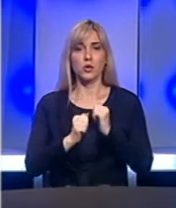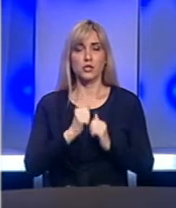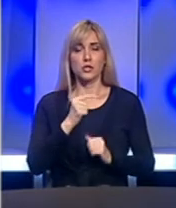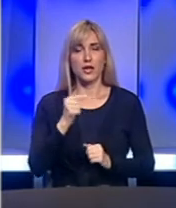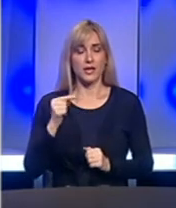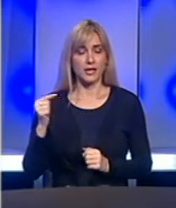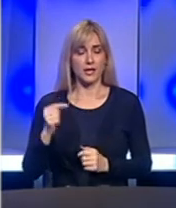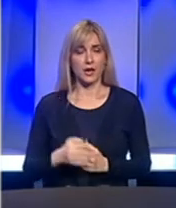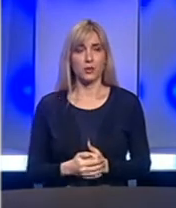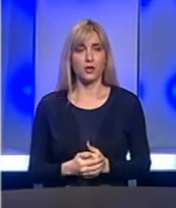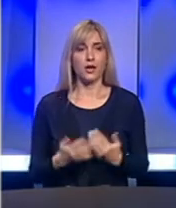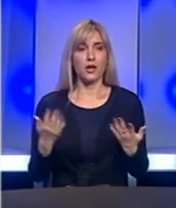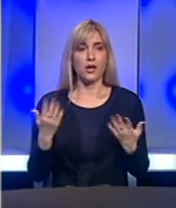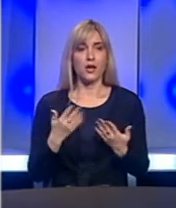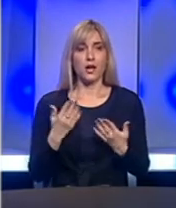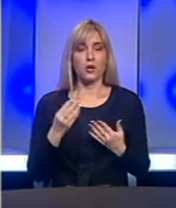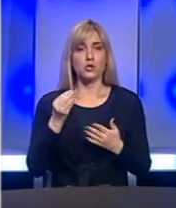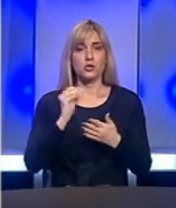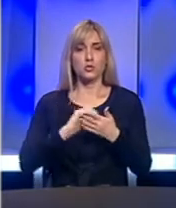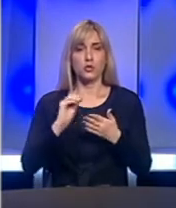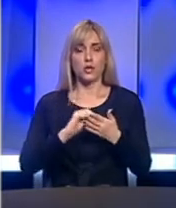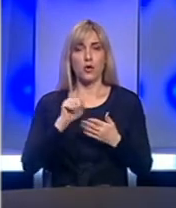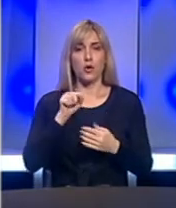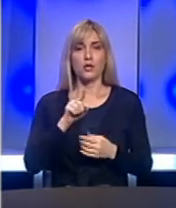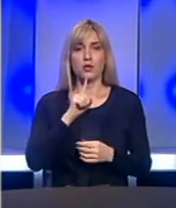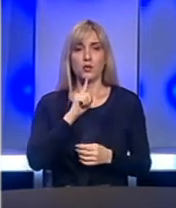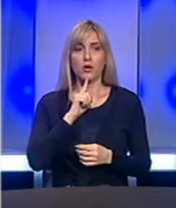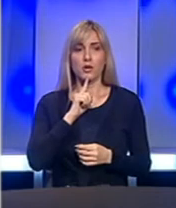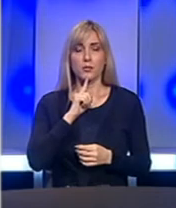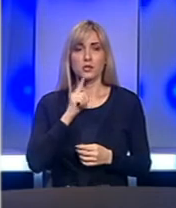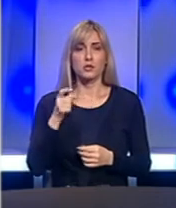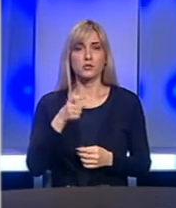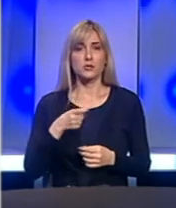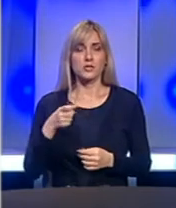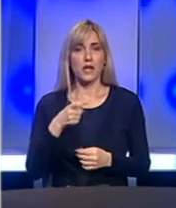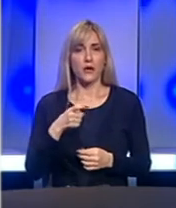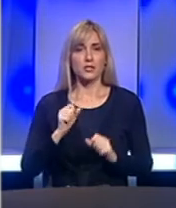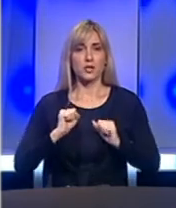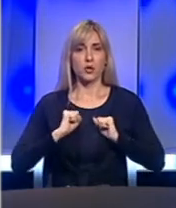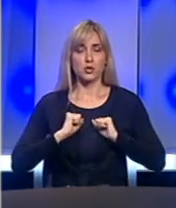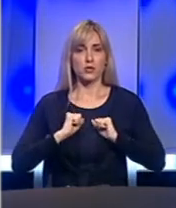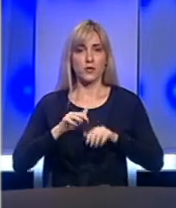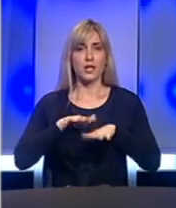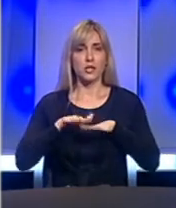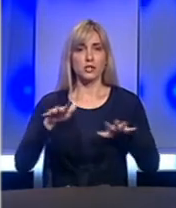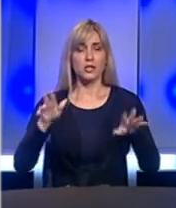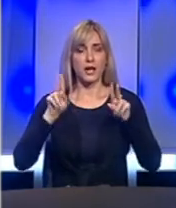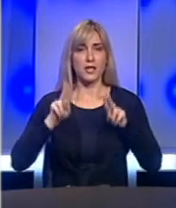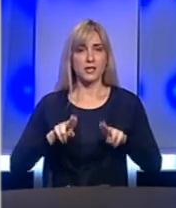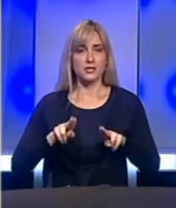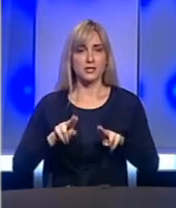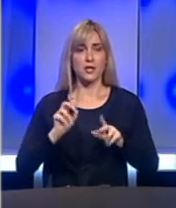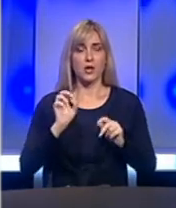negiraju. Kako su umjetnici među onima koji su najsnažniji saveznik očuvanja i širenja istine